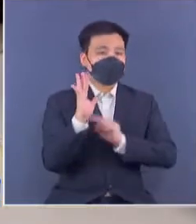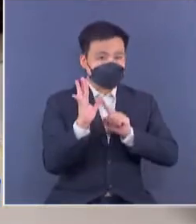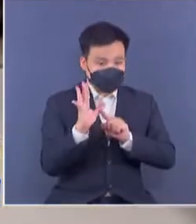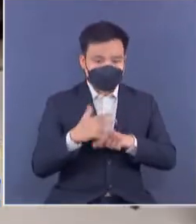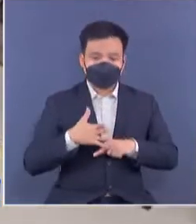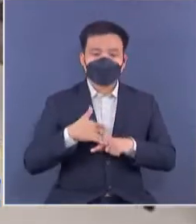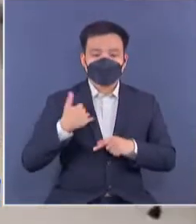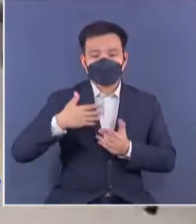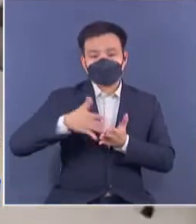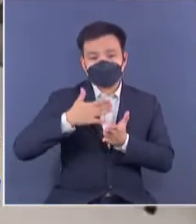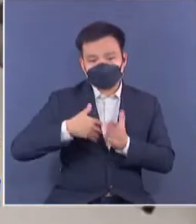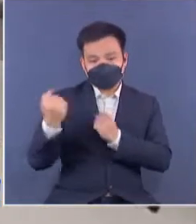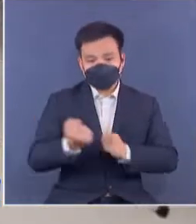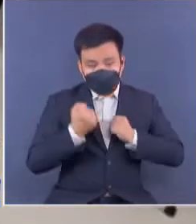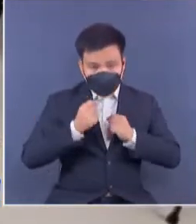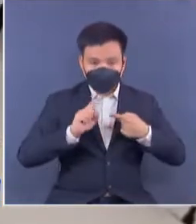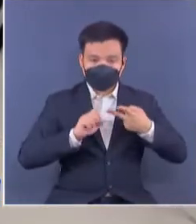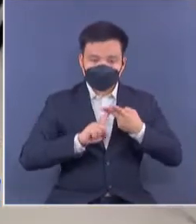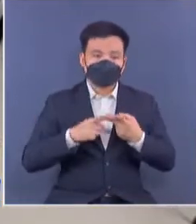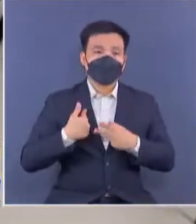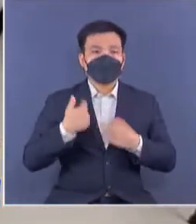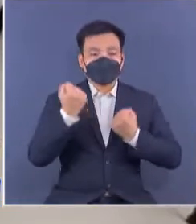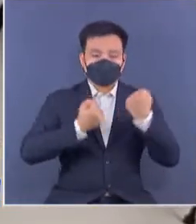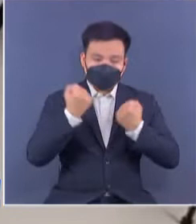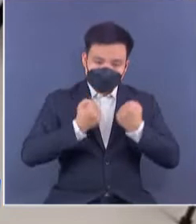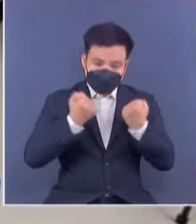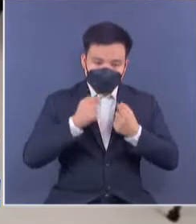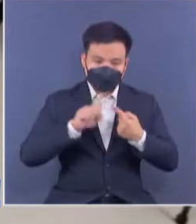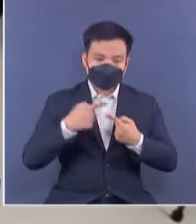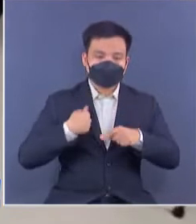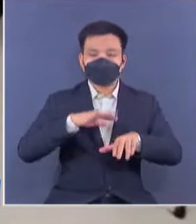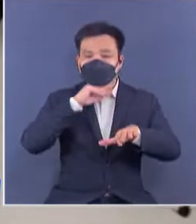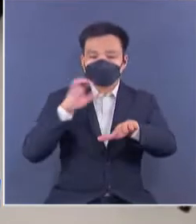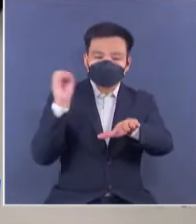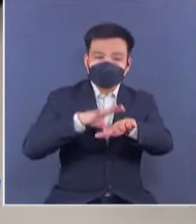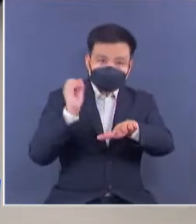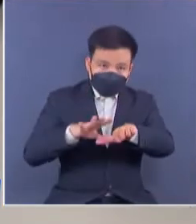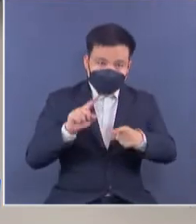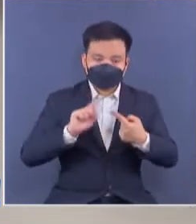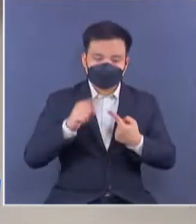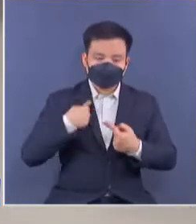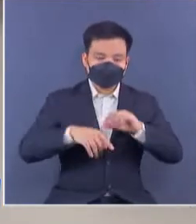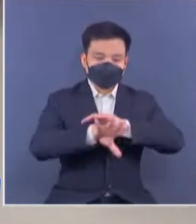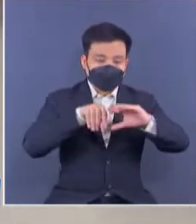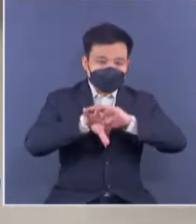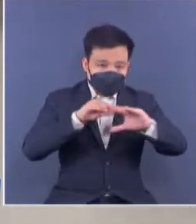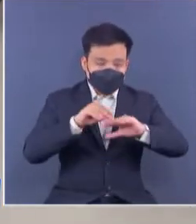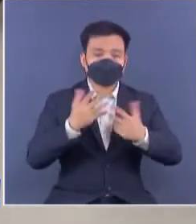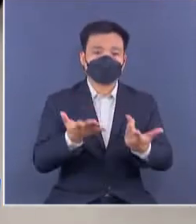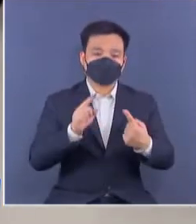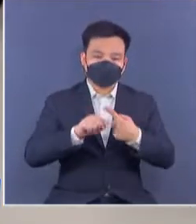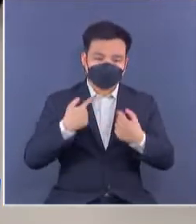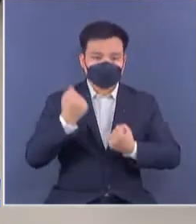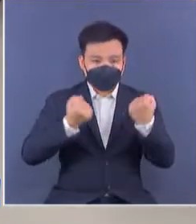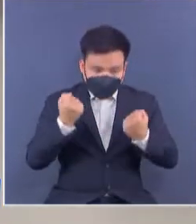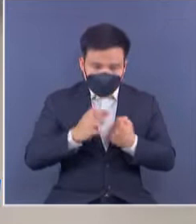พนักงานกวาดมีพนักงานขับรถเก็บมูลฝอยพนักงานขับรถสูบสิ่งปฏิกูลพนักงานขับรถเทลเลอร์แล้วก็พนักงาน